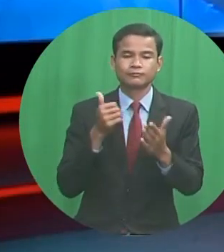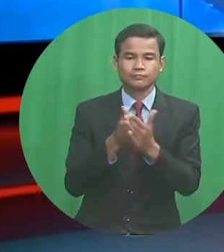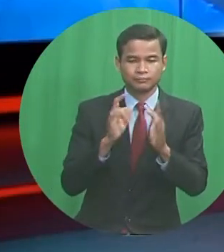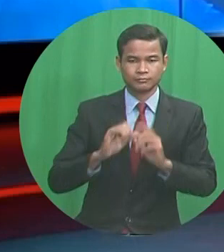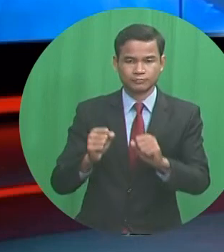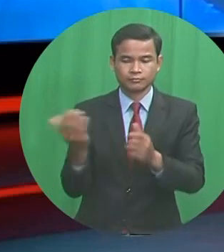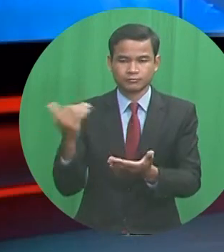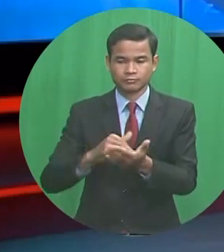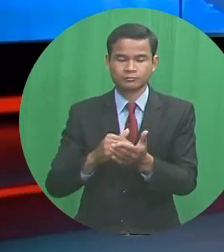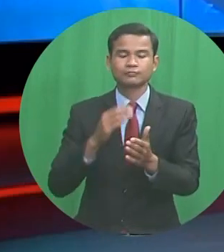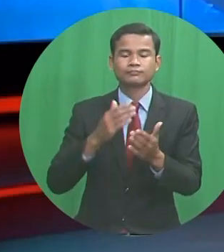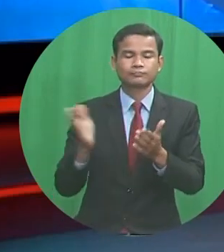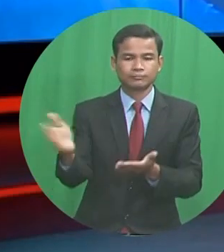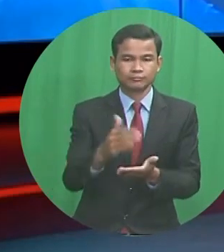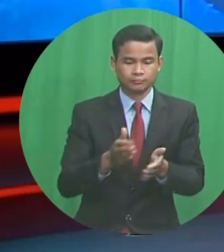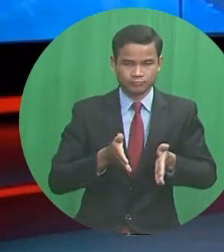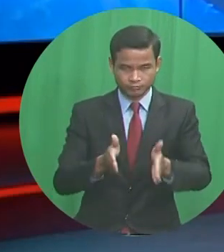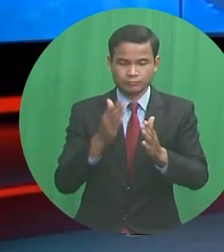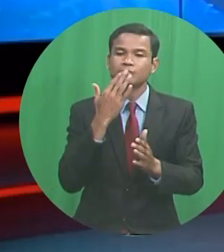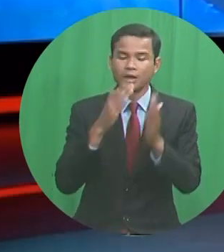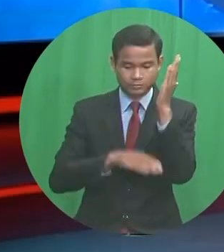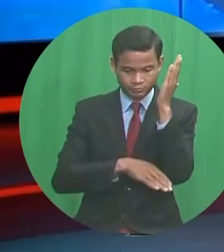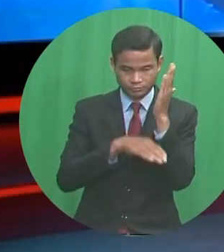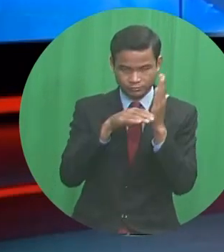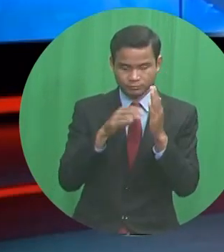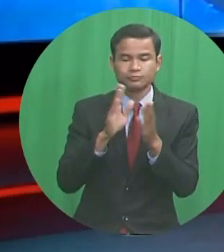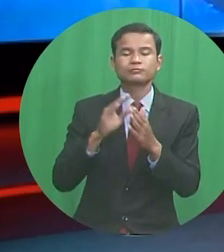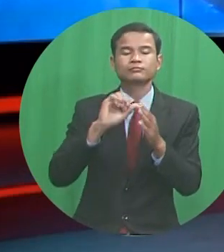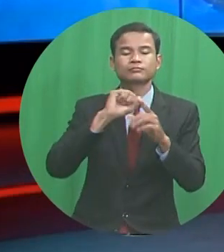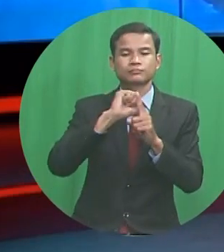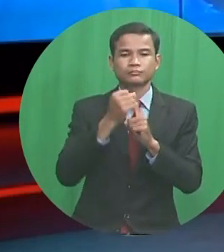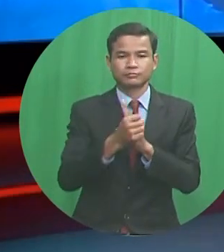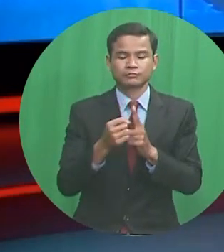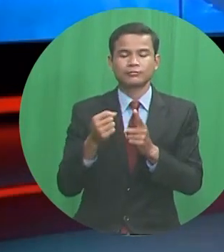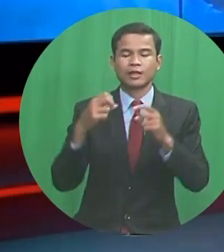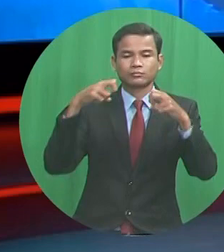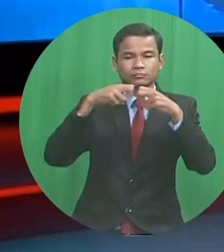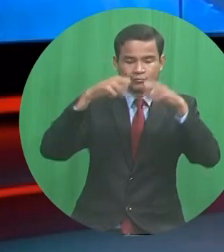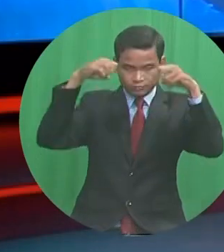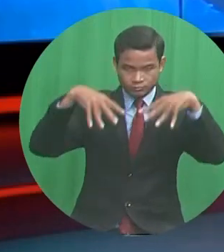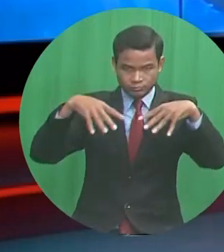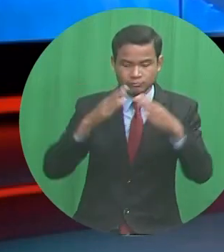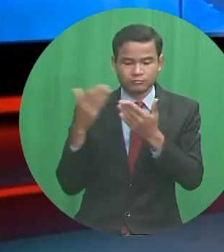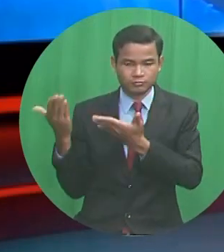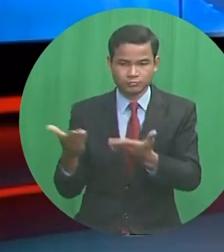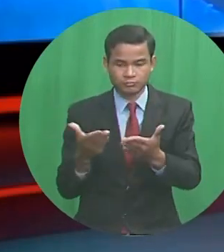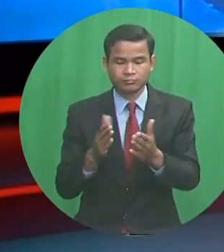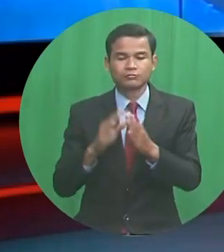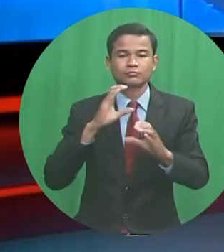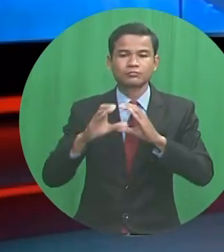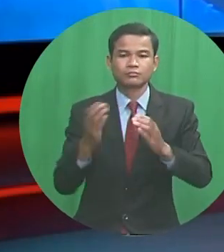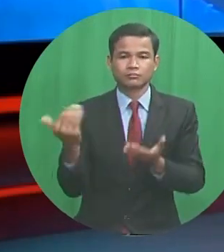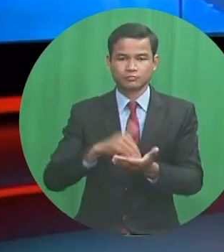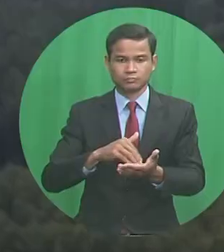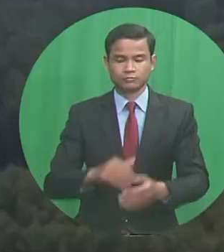បីសម្អាតផ្លូវនៅក្នុងទីក្រុងដែលជន់លិចដោយទឹកនិងស្ថានភាពគ្រប់គ្រងធមពលនិងសេវាទូរគមនាគមន៍ឡើងវិញផង